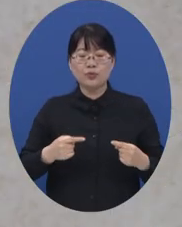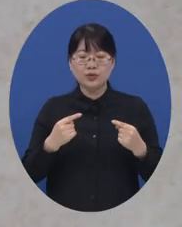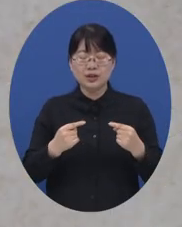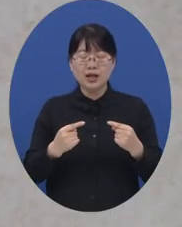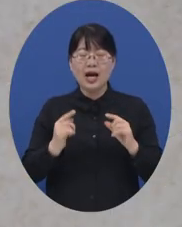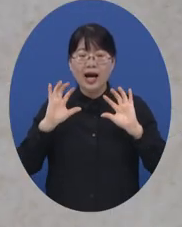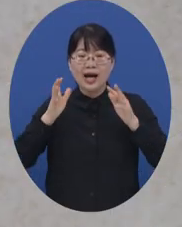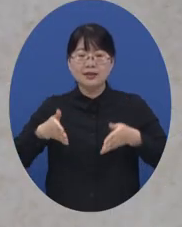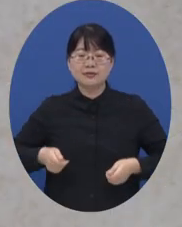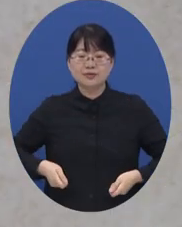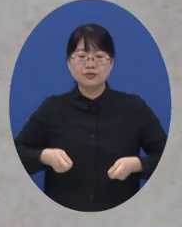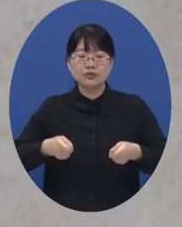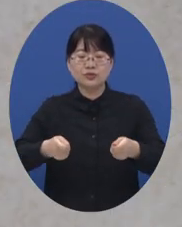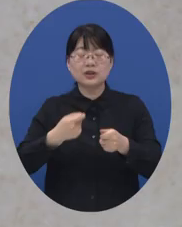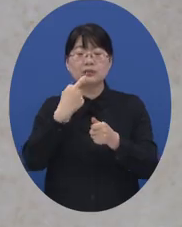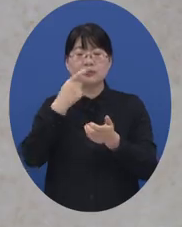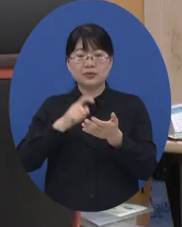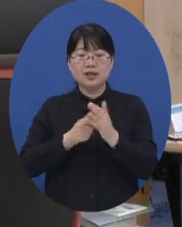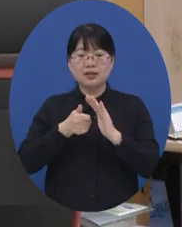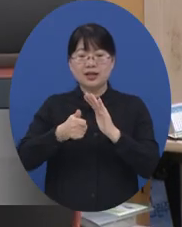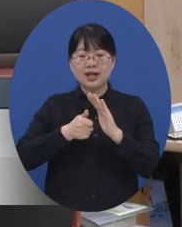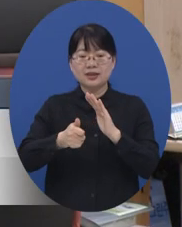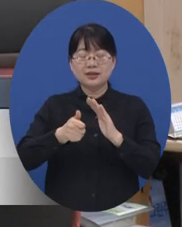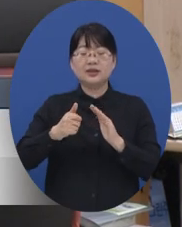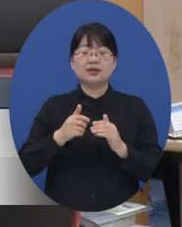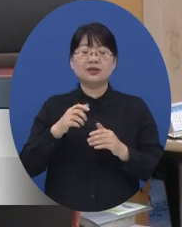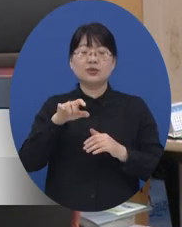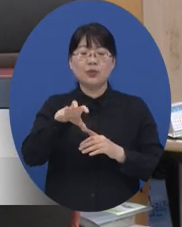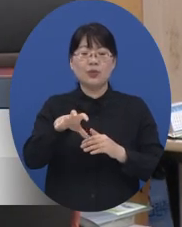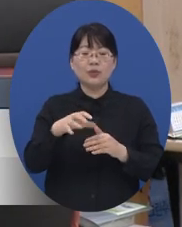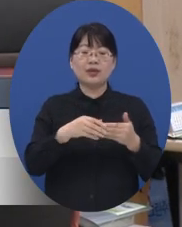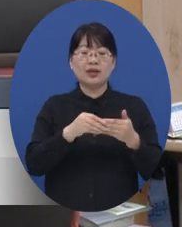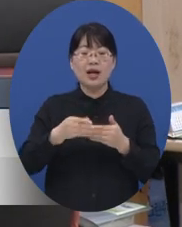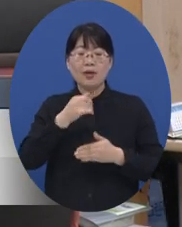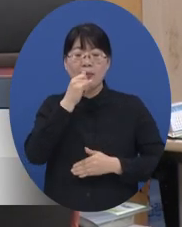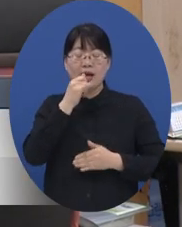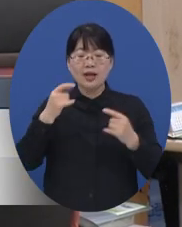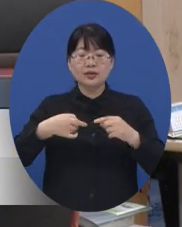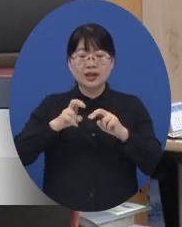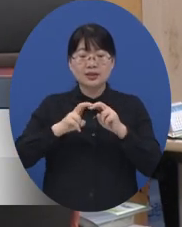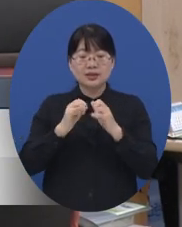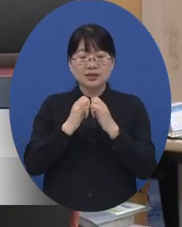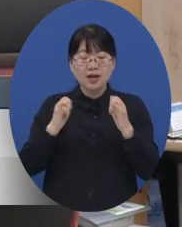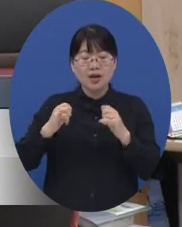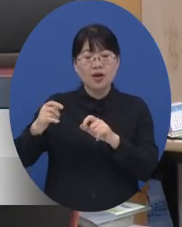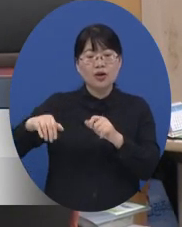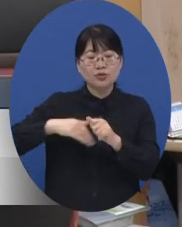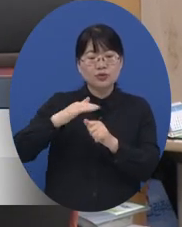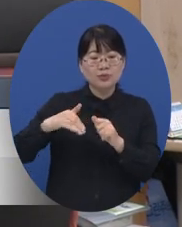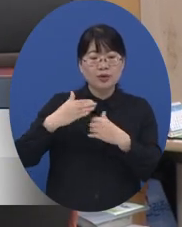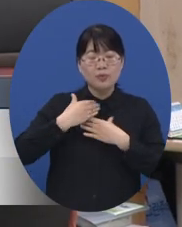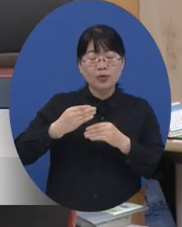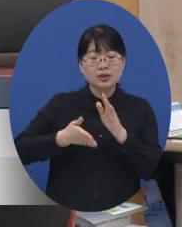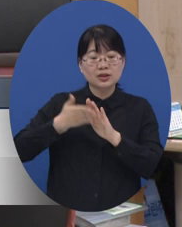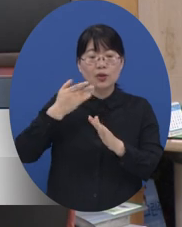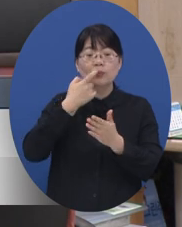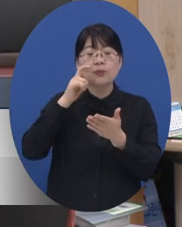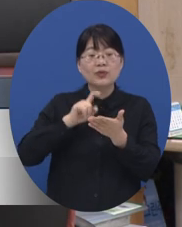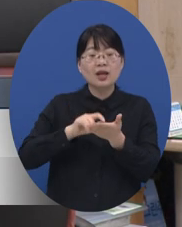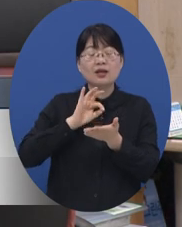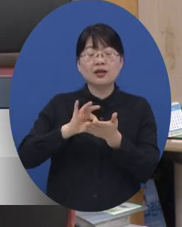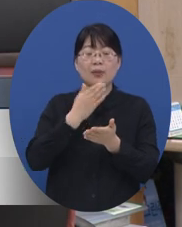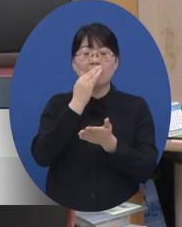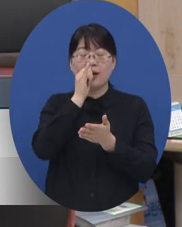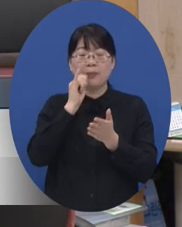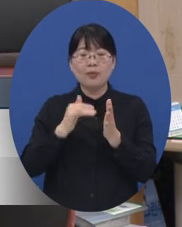있는 편의시설을 안내받을 수 있습니다. 휠체어나 전동기기를 타신 분들이 주변 편의시설을 좀 더 쉽게 이용할 수 있게